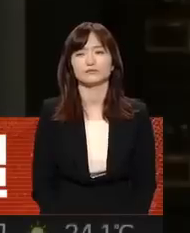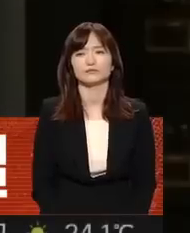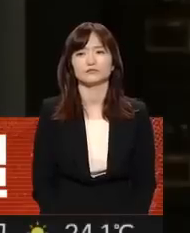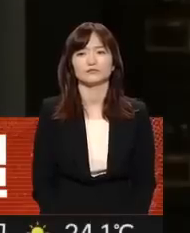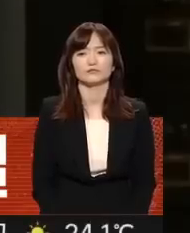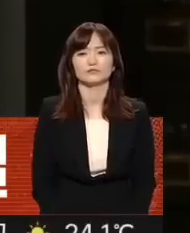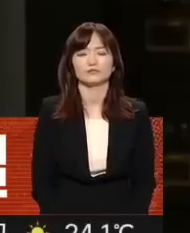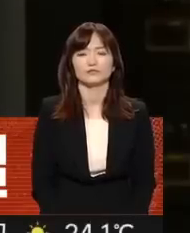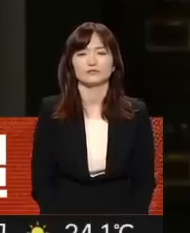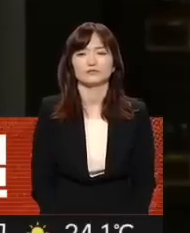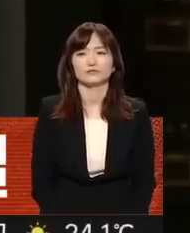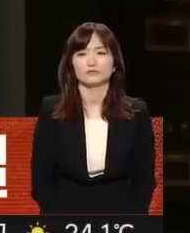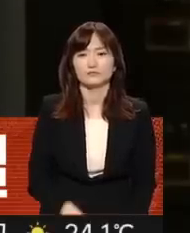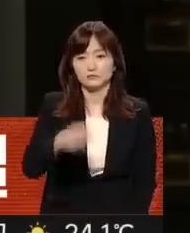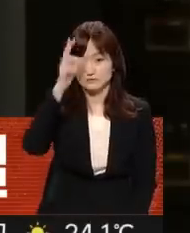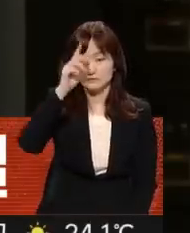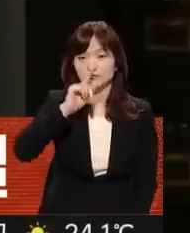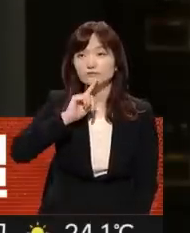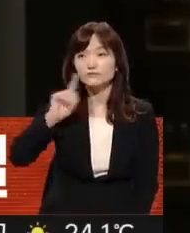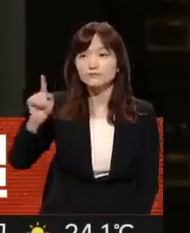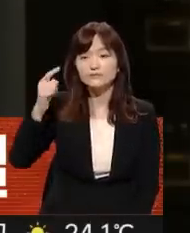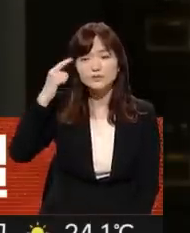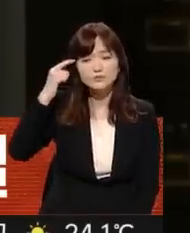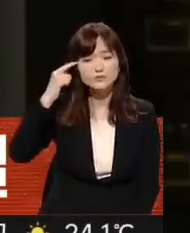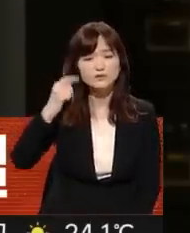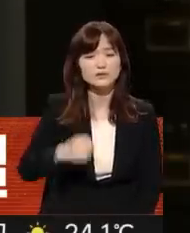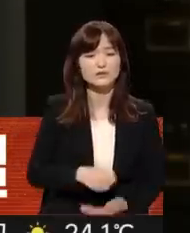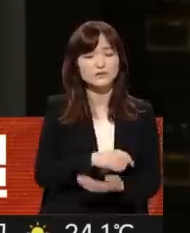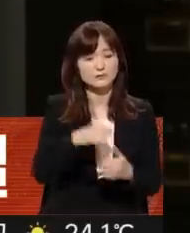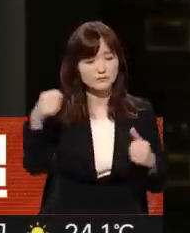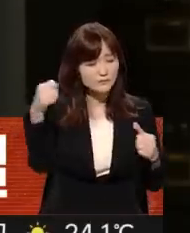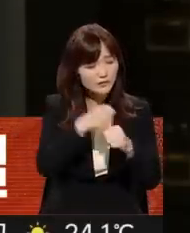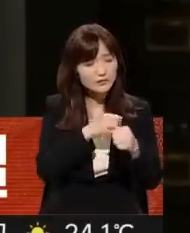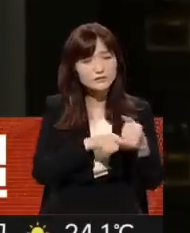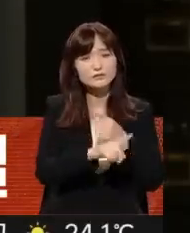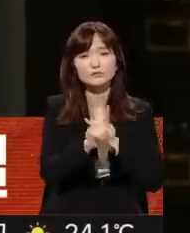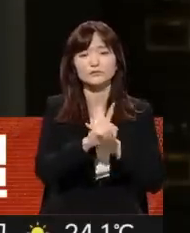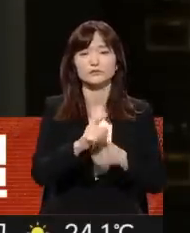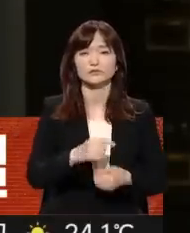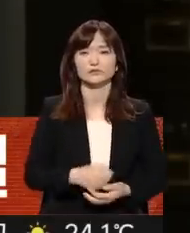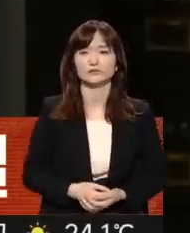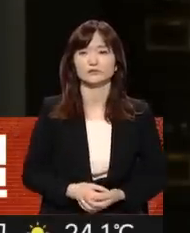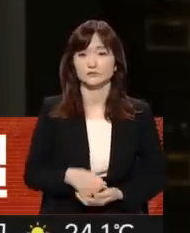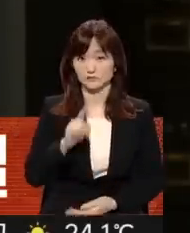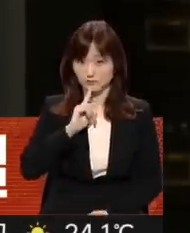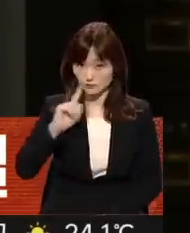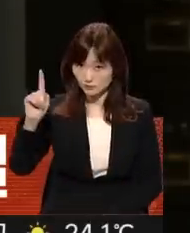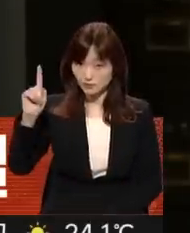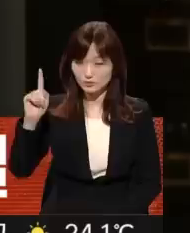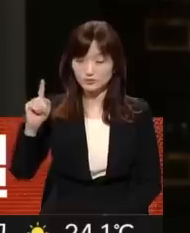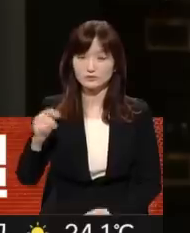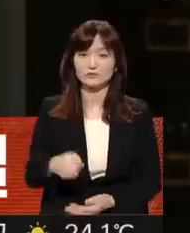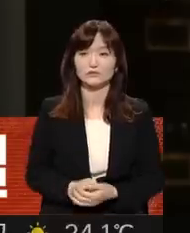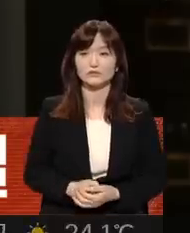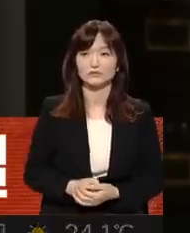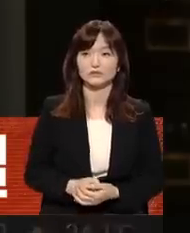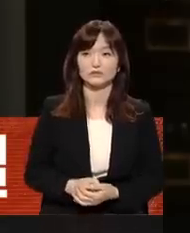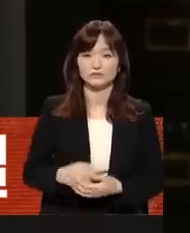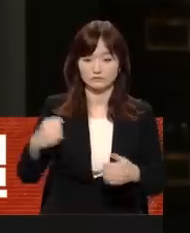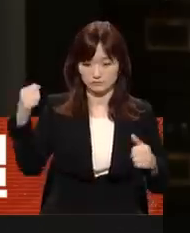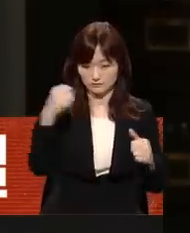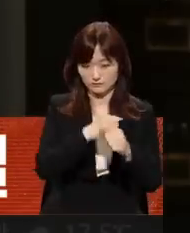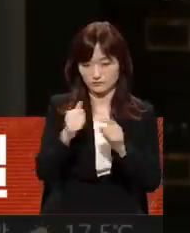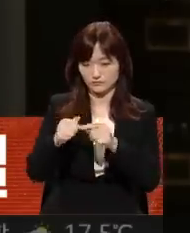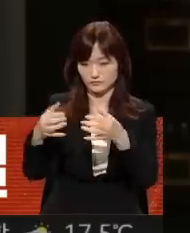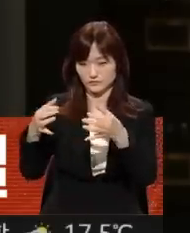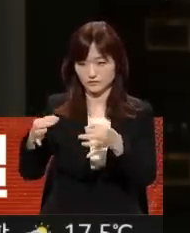문제는 아이고 경찰에서 신고를 하지 왜 그걸 당하고만 있었어라고 생각하실 수 있잖아요. 신고했습니다. 자, 그런데 이 가해자 김씨 경찰에